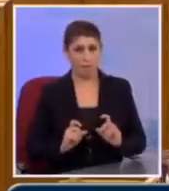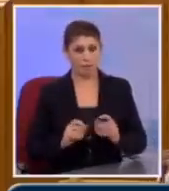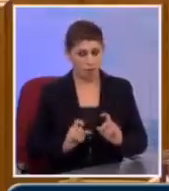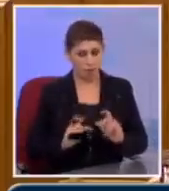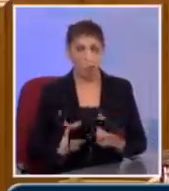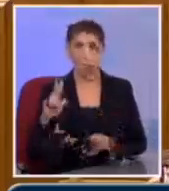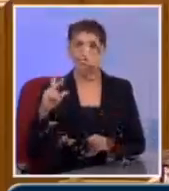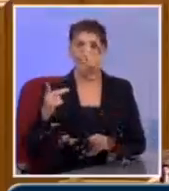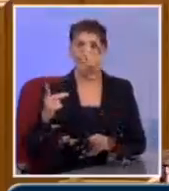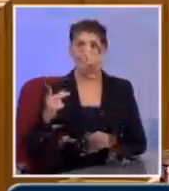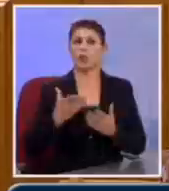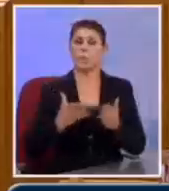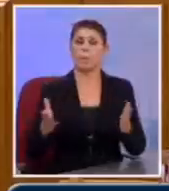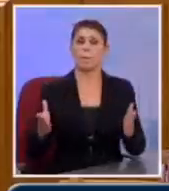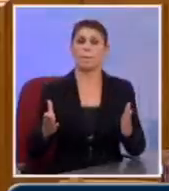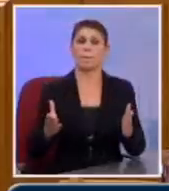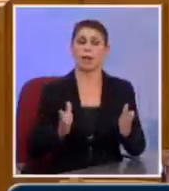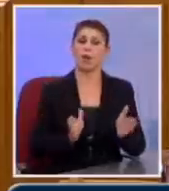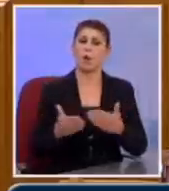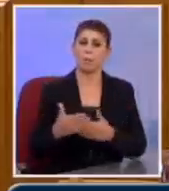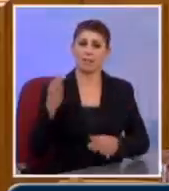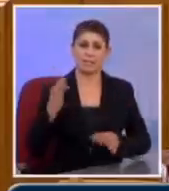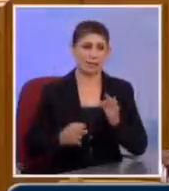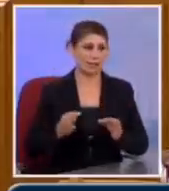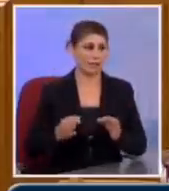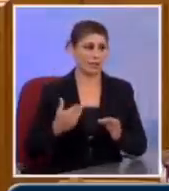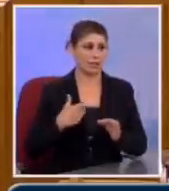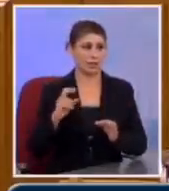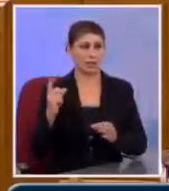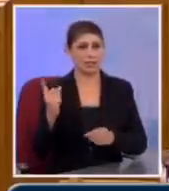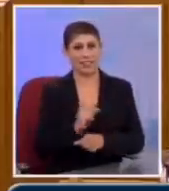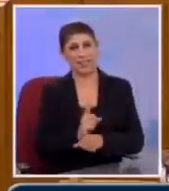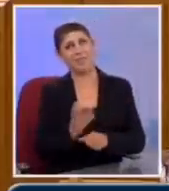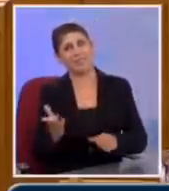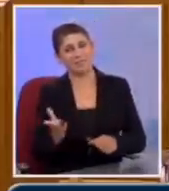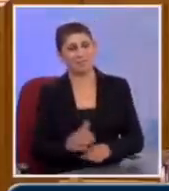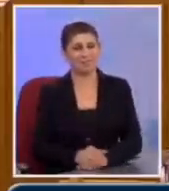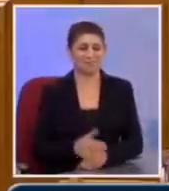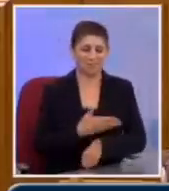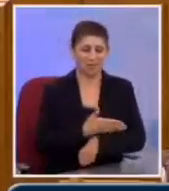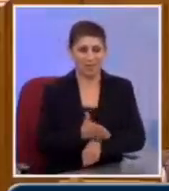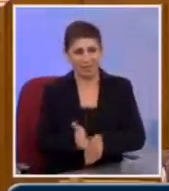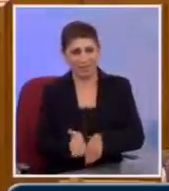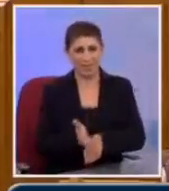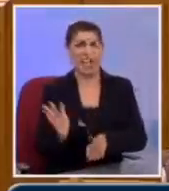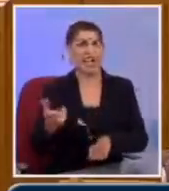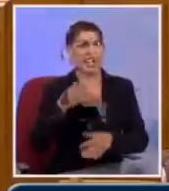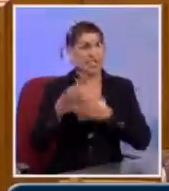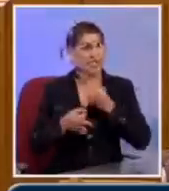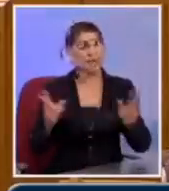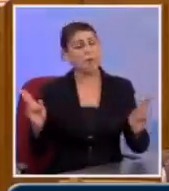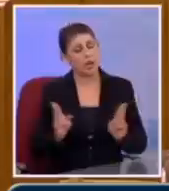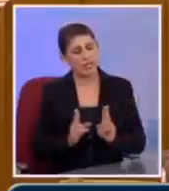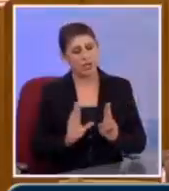το δεύτερο μεγάλο μέρος της συζήτησής μας, ενώ έχω πάει στα 21 λεπτά. Αλλά θα τα πω πολύ